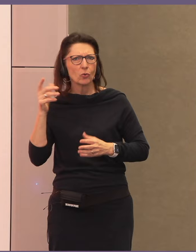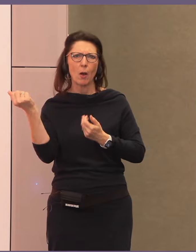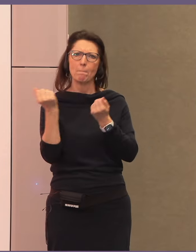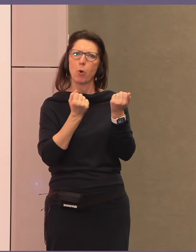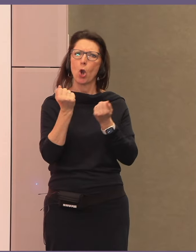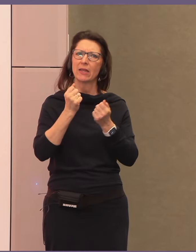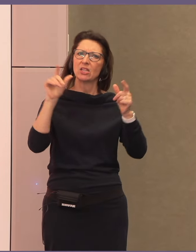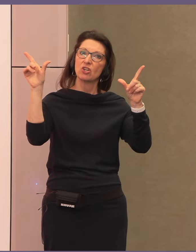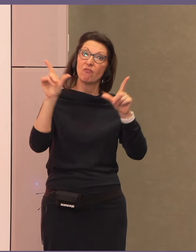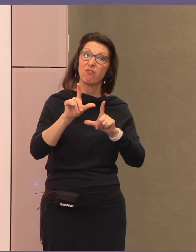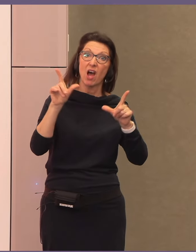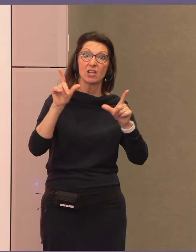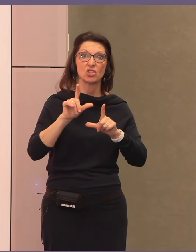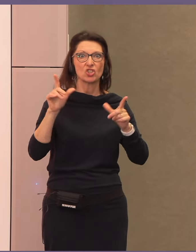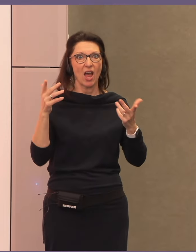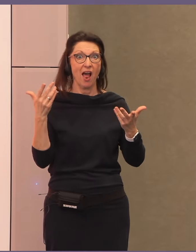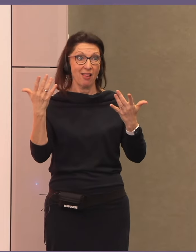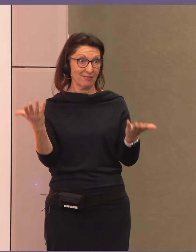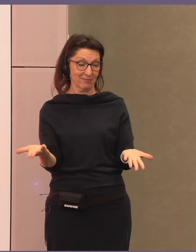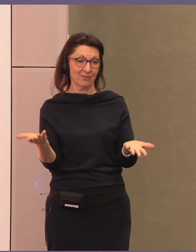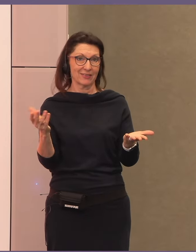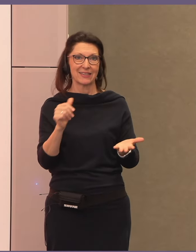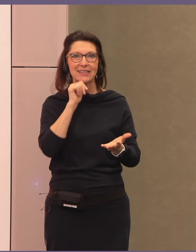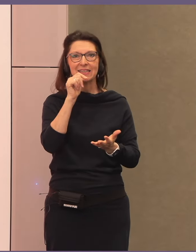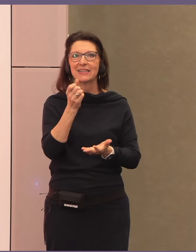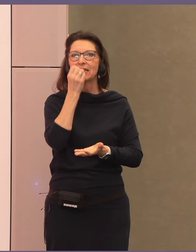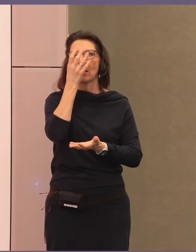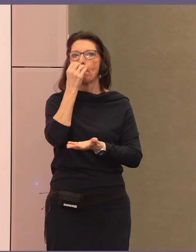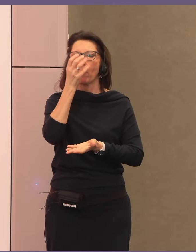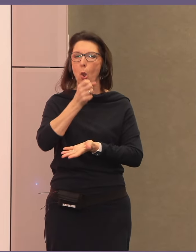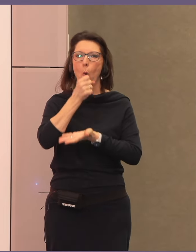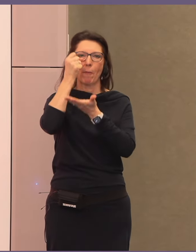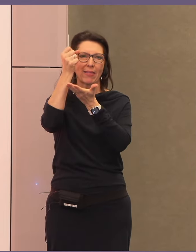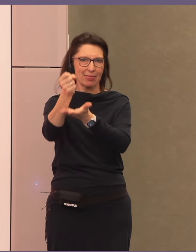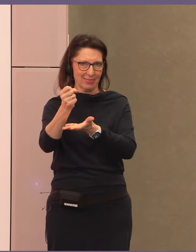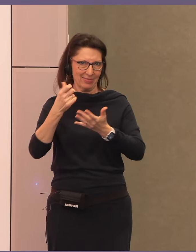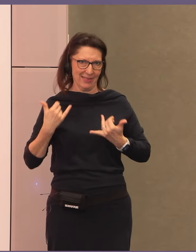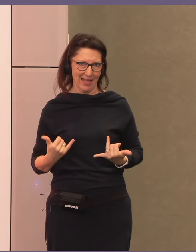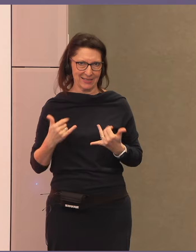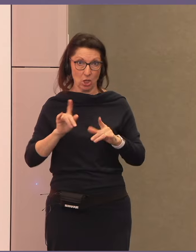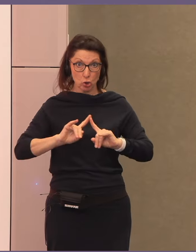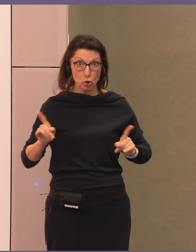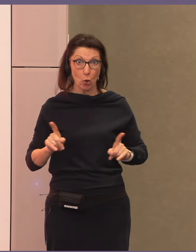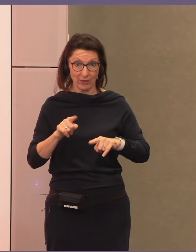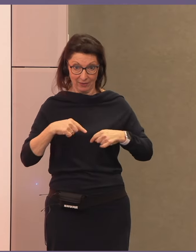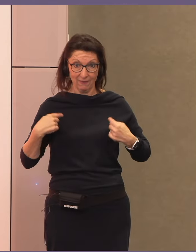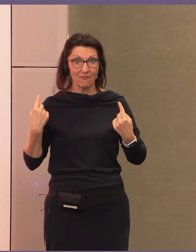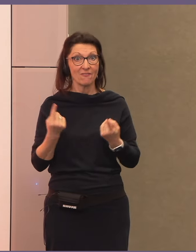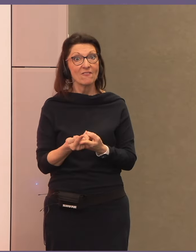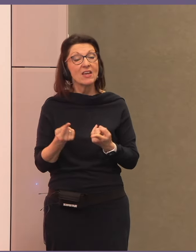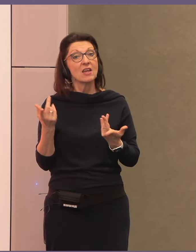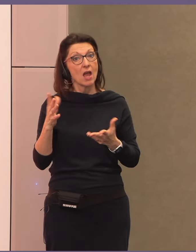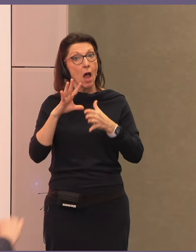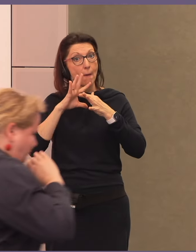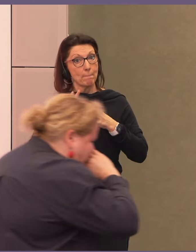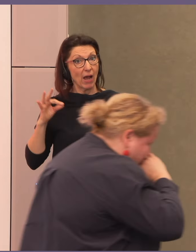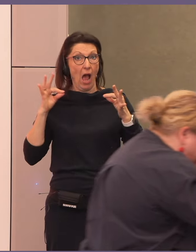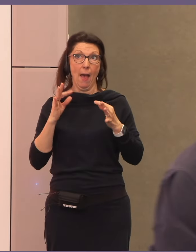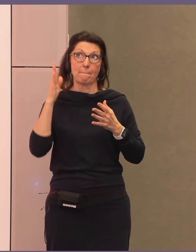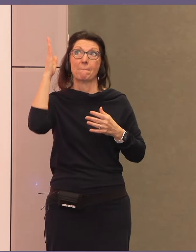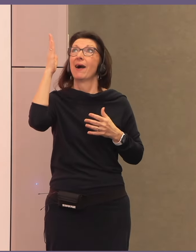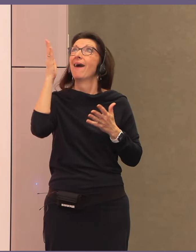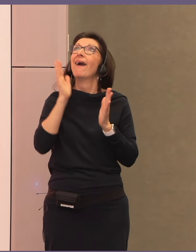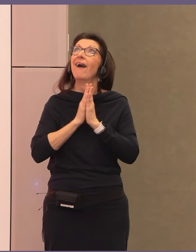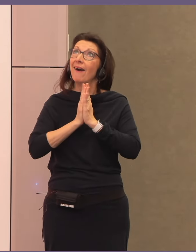Veranstaltung widmen, also nicht Blumen übergeben, sondern sagen, wir setzen uns mit dem, was dich dein Leben lang, liebe Barbara,